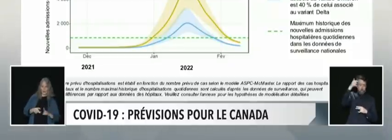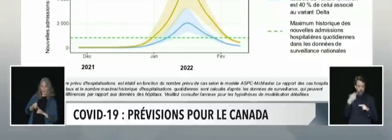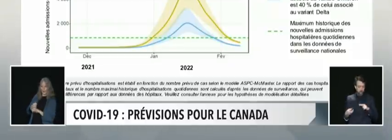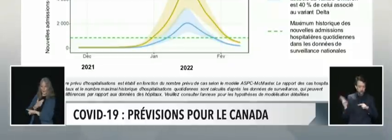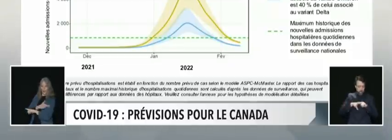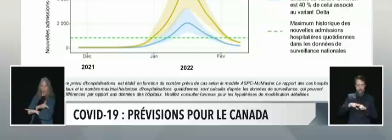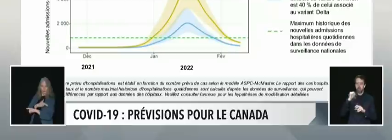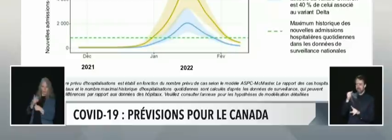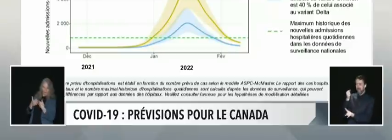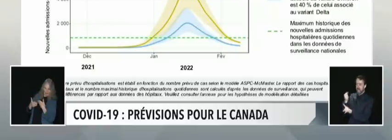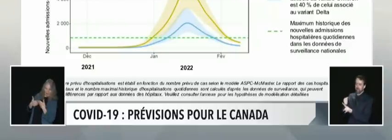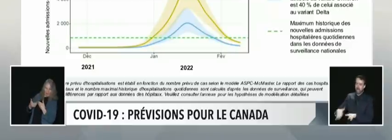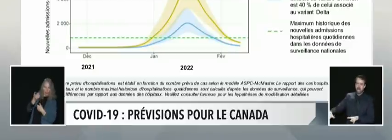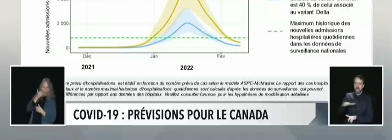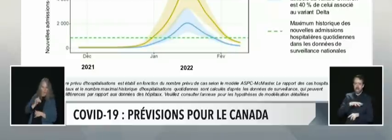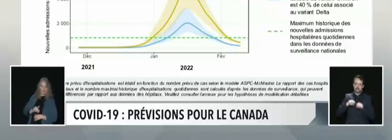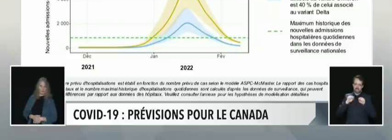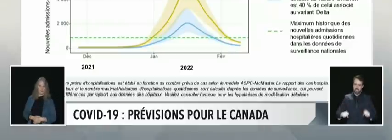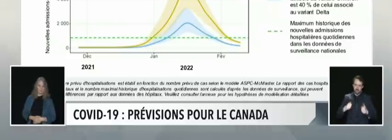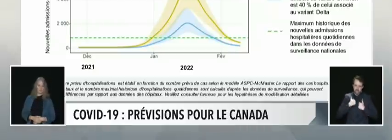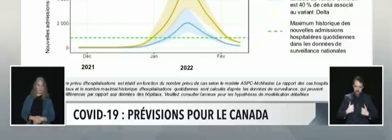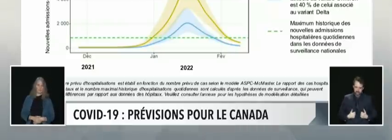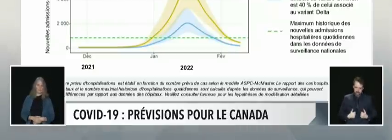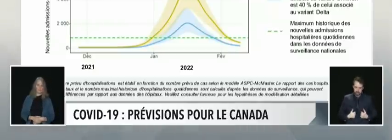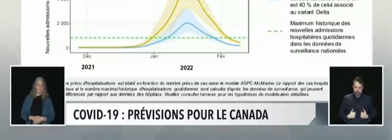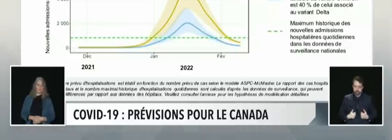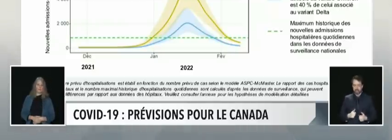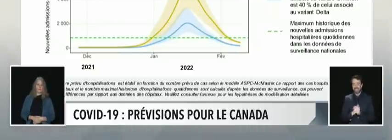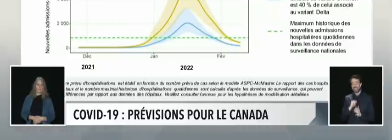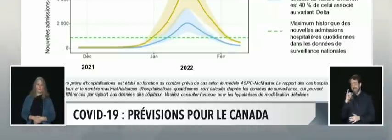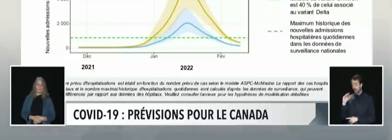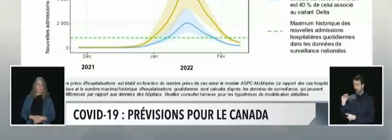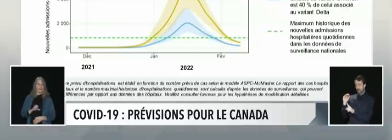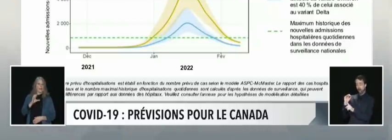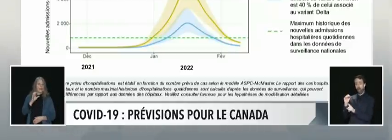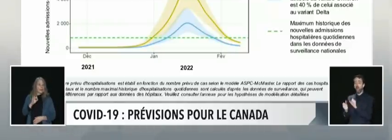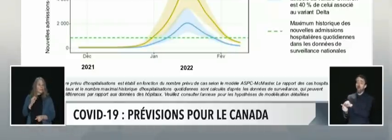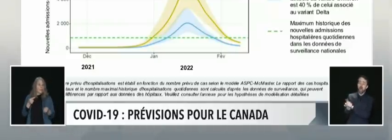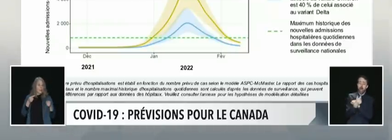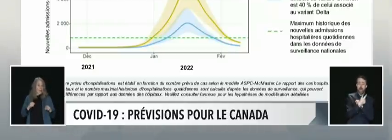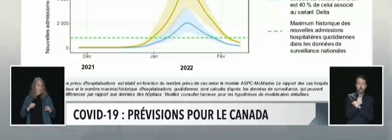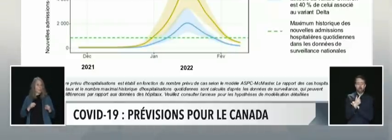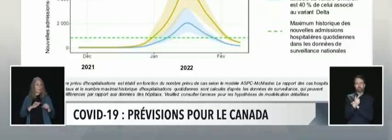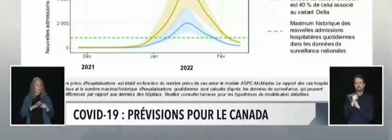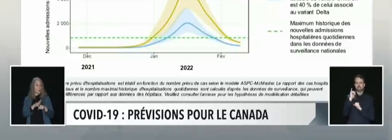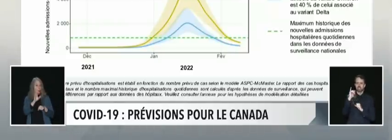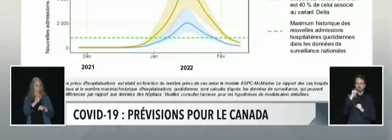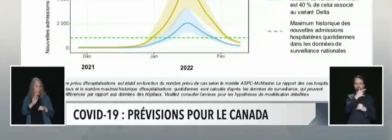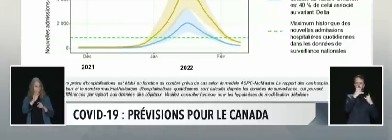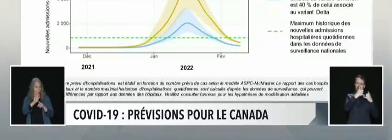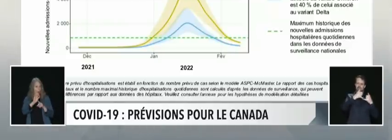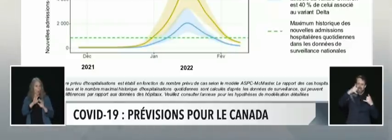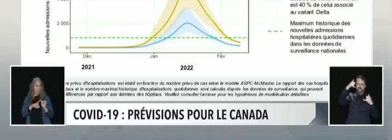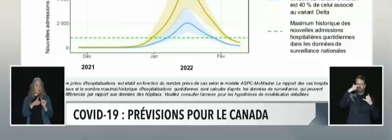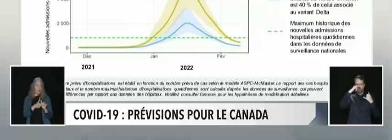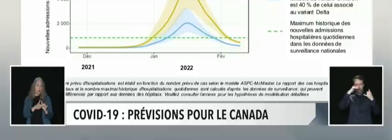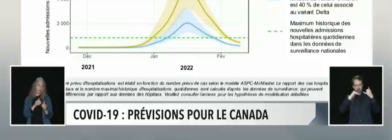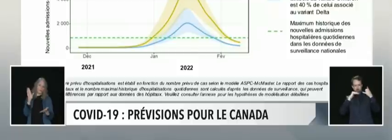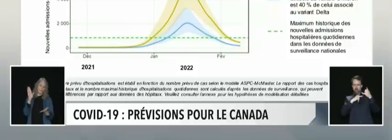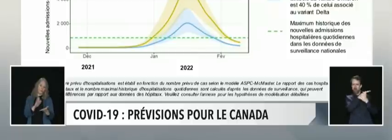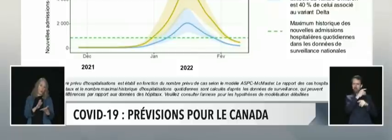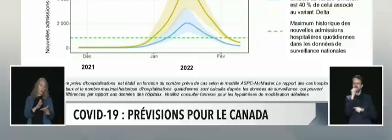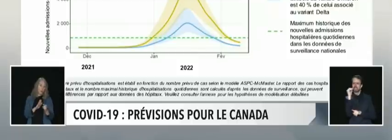prochaines semaines. En supposant que le nombre de cas d'Omicron suivra la trajectoire de la ligne inférieure de la